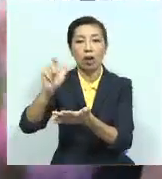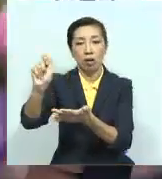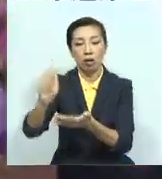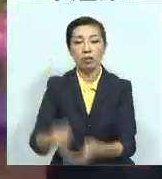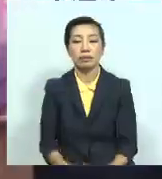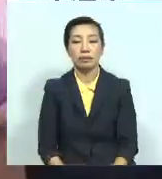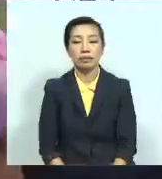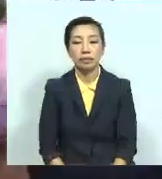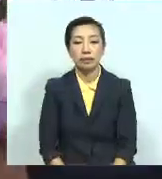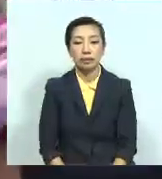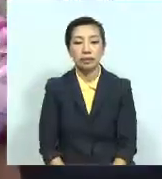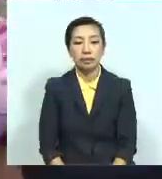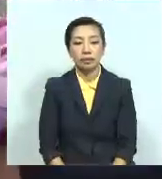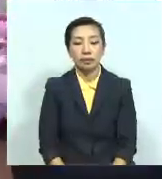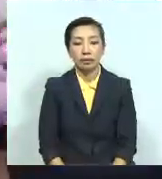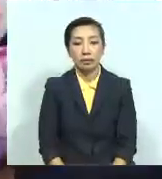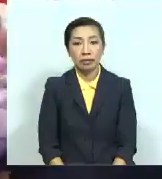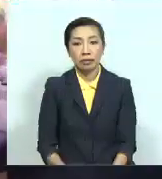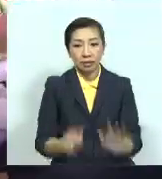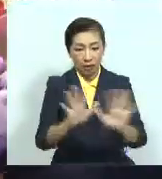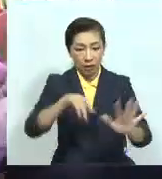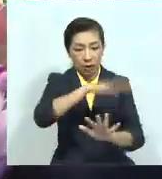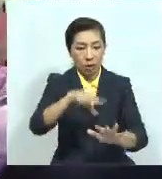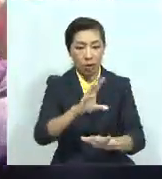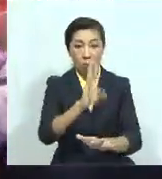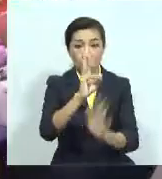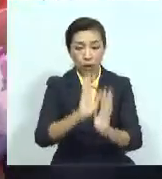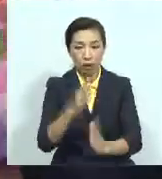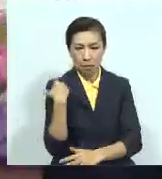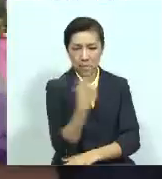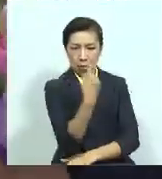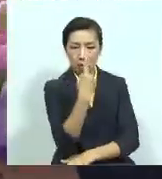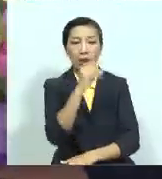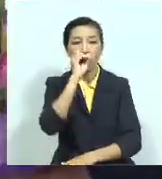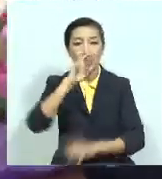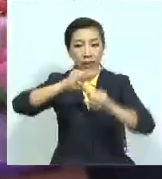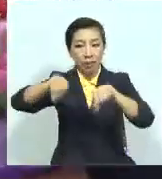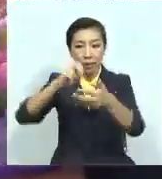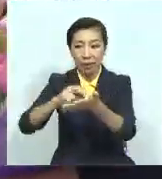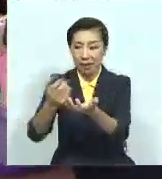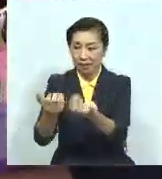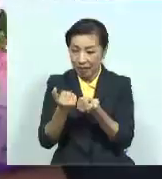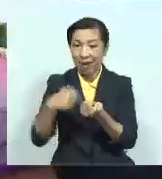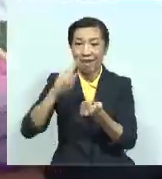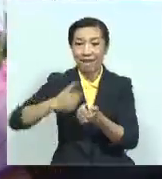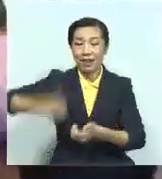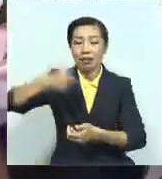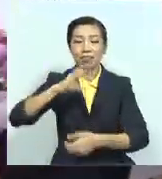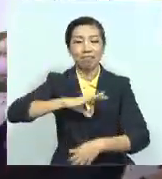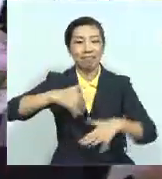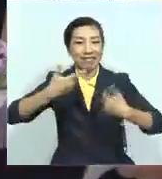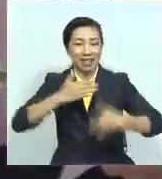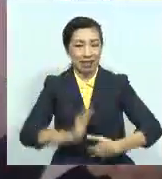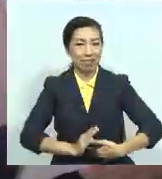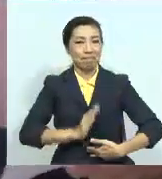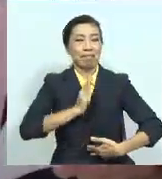ครับนายภากรโพธานันท์หนึ่งในน้องที่ได้รับเกียรติคุณประกาศก็บอกว่ารู้สึกดีใจแล้วก็ภาคภูมิใจมาก